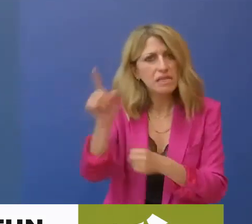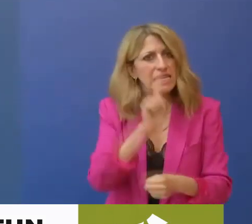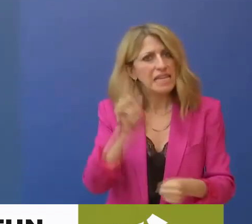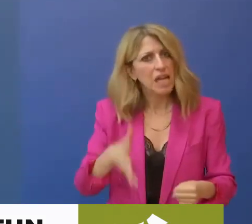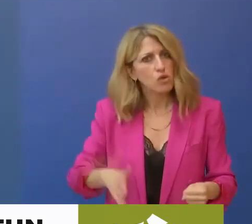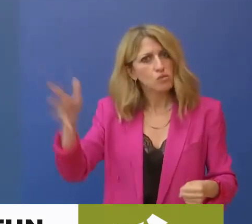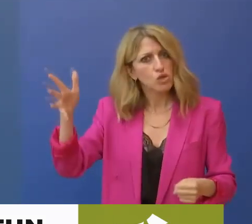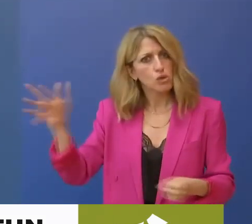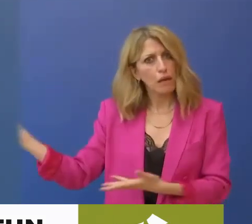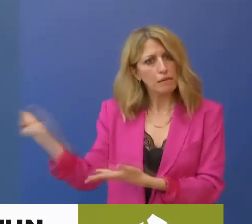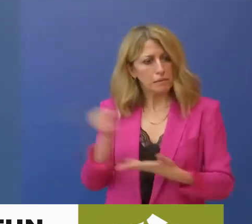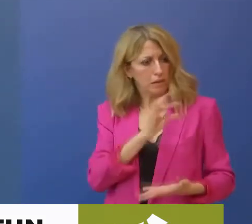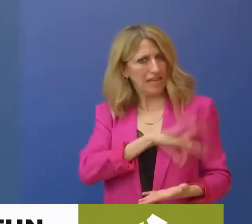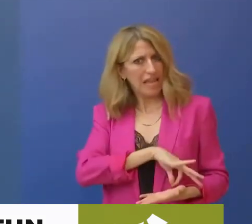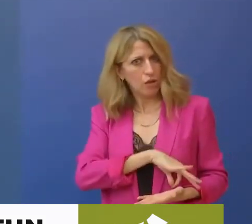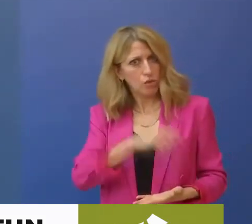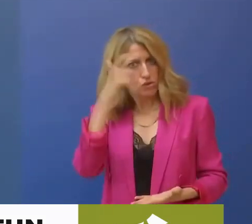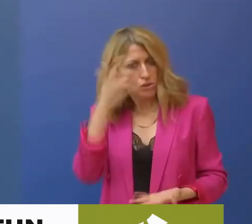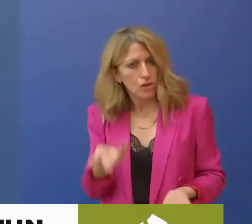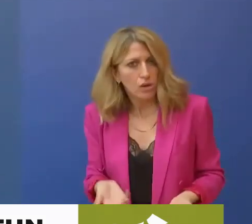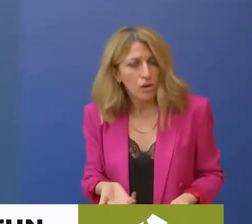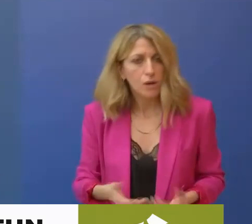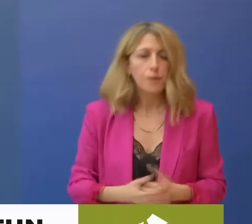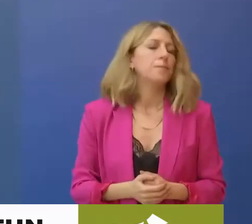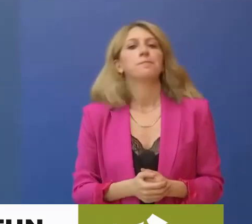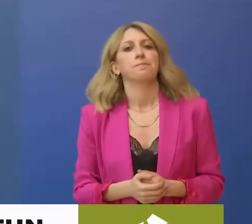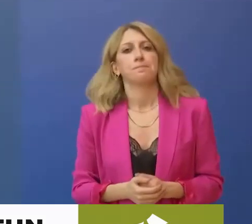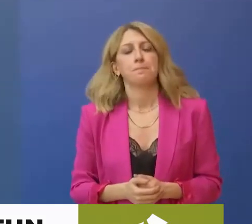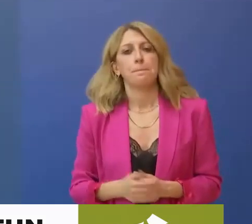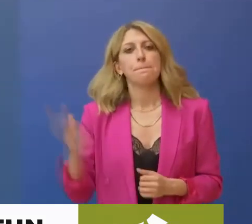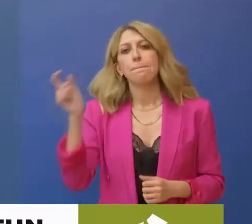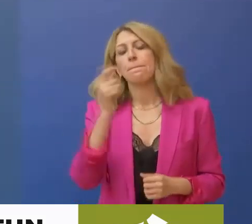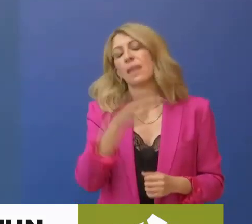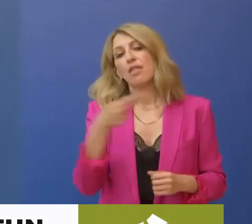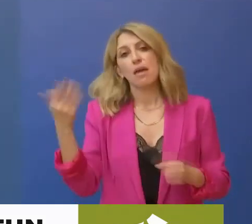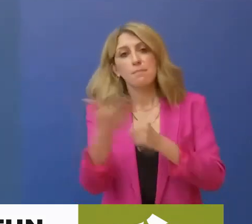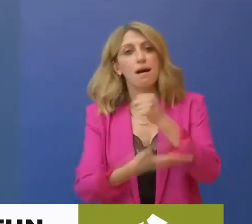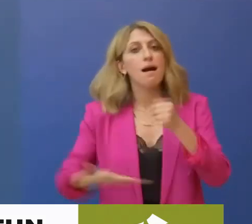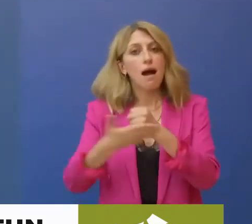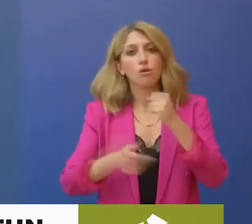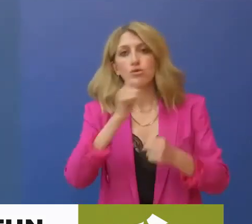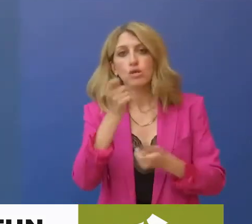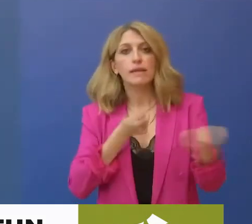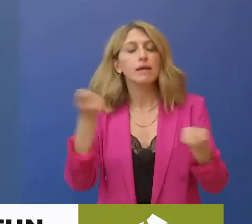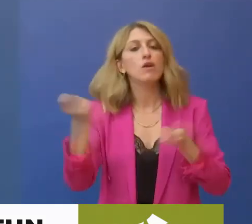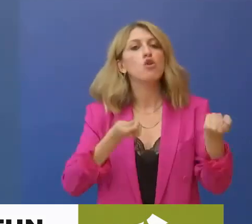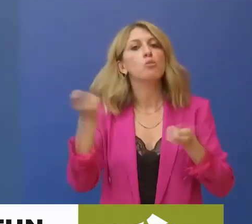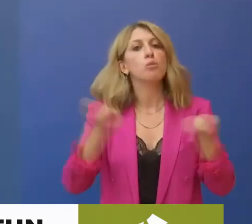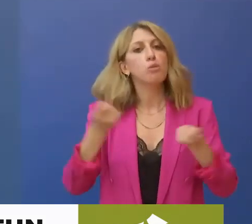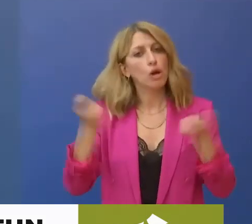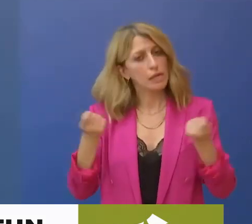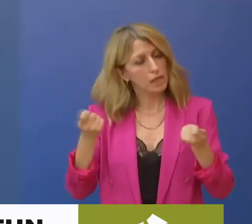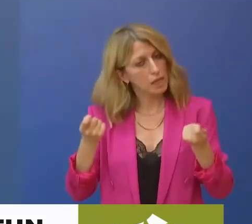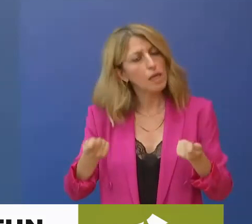χρόνια. Ιστορικά δικαιώματα είναι όρος αυτός της κοινής αγροτικής πολιτικής ό,τι αφορά την προϋπόθεση για την καταβολή